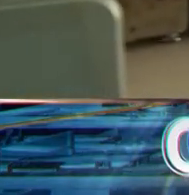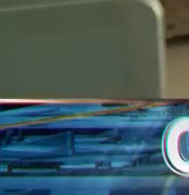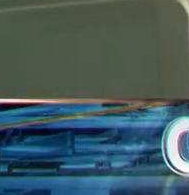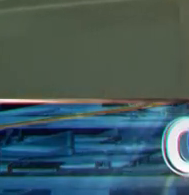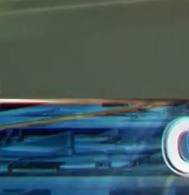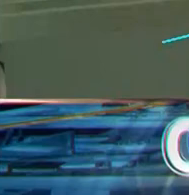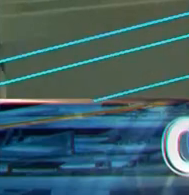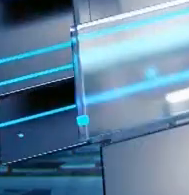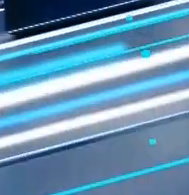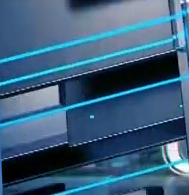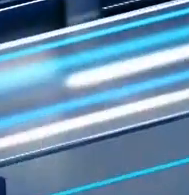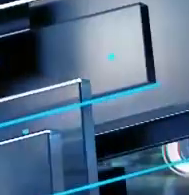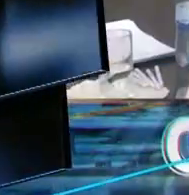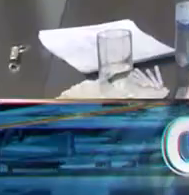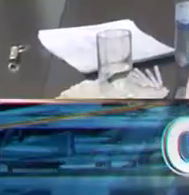общежитий.